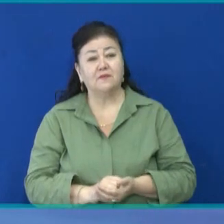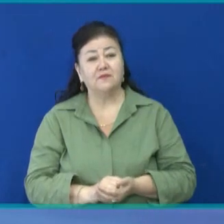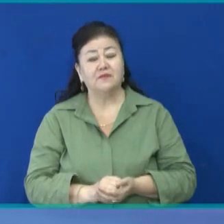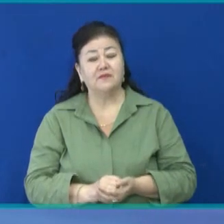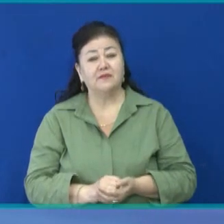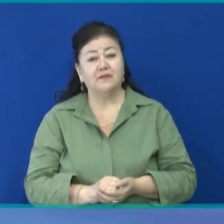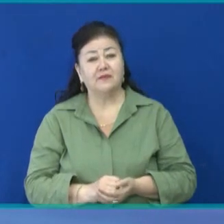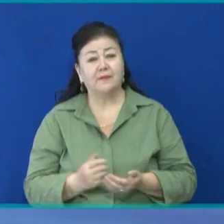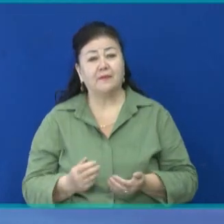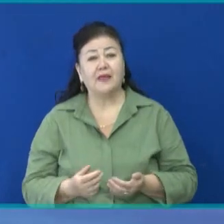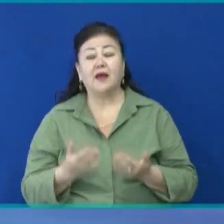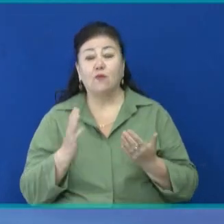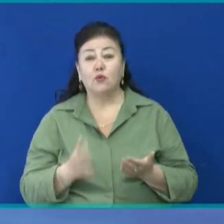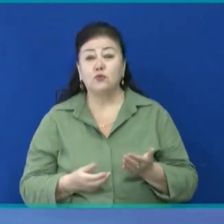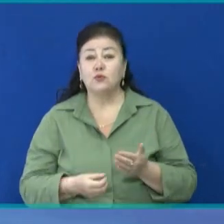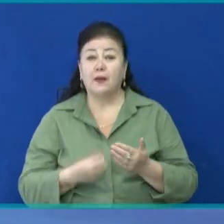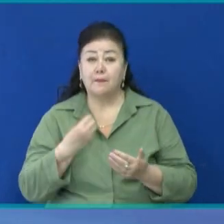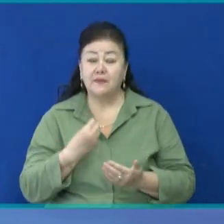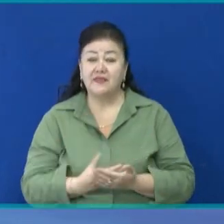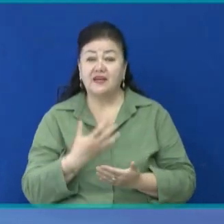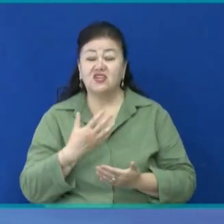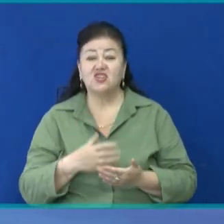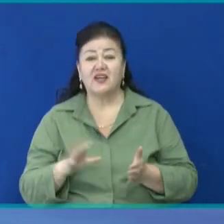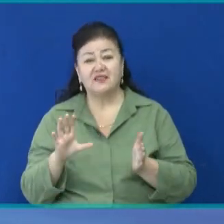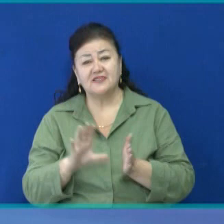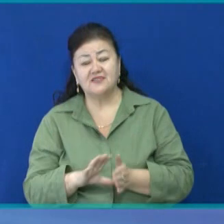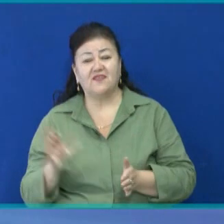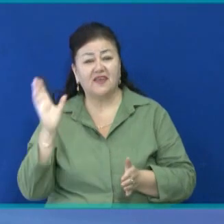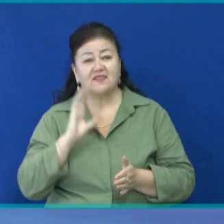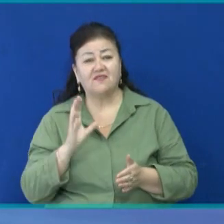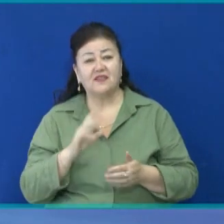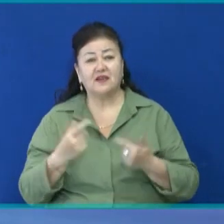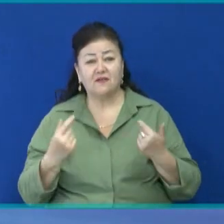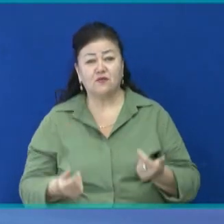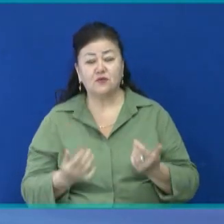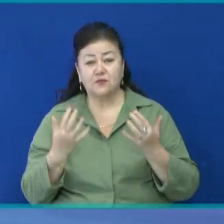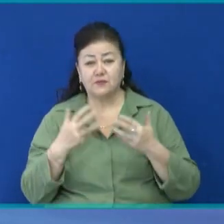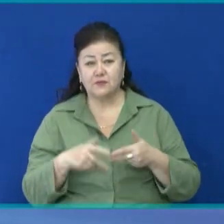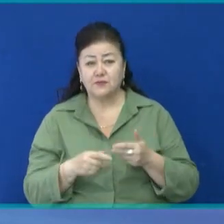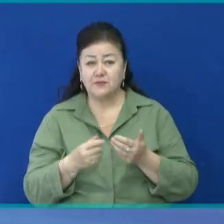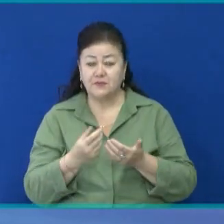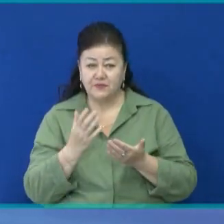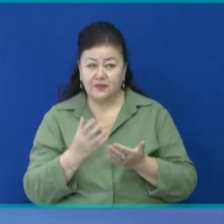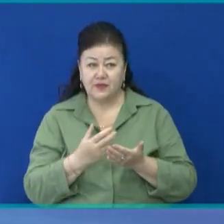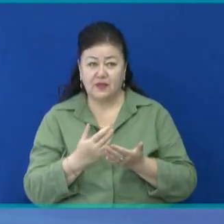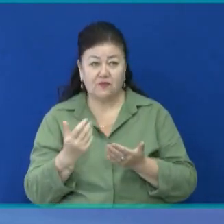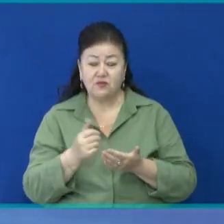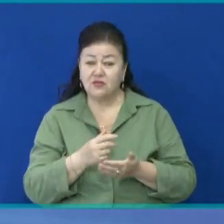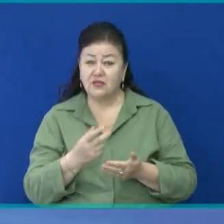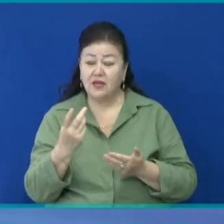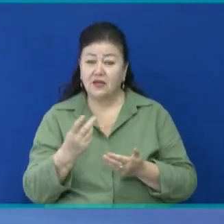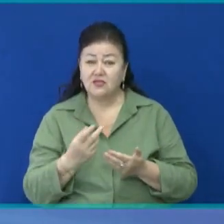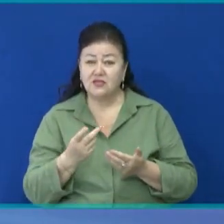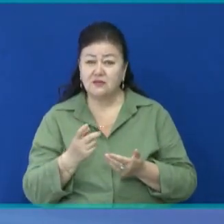Коммуналдық қызметтерге тарифтер өседі. Халықтың әлеуметтік осал топтар үшін тұрғын үй көмегі тетігі есебінен тарифтердің өсуін болдырмау